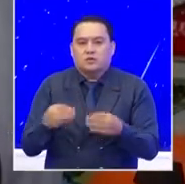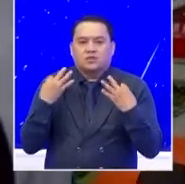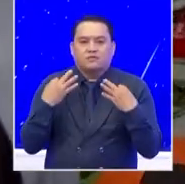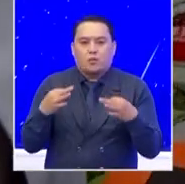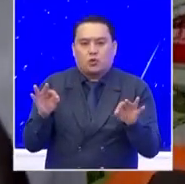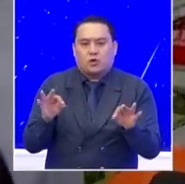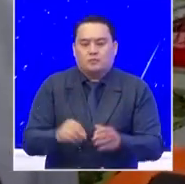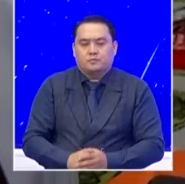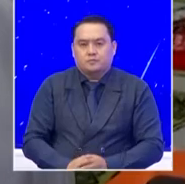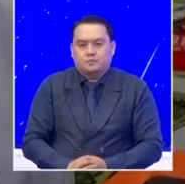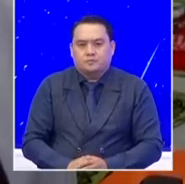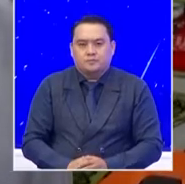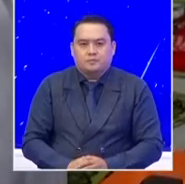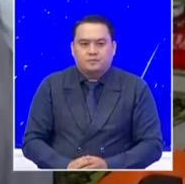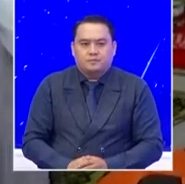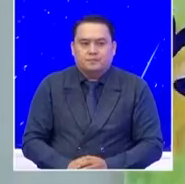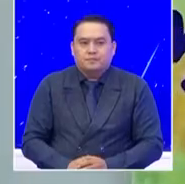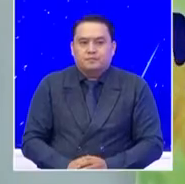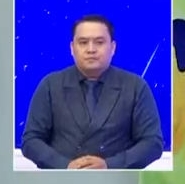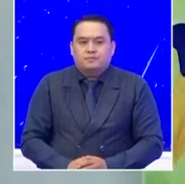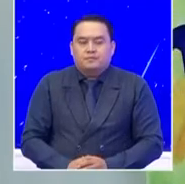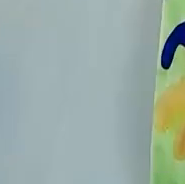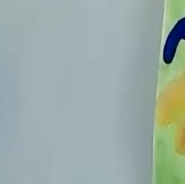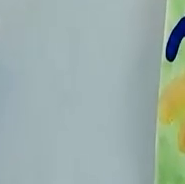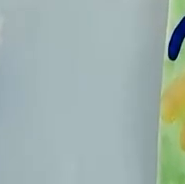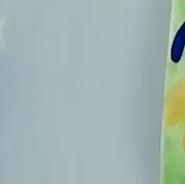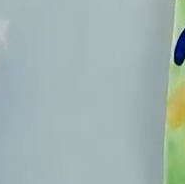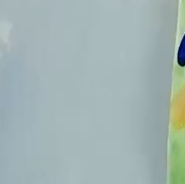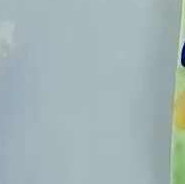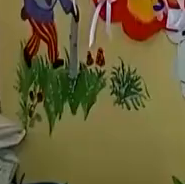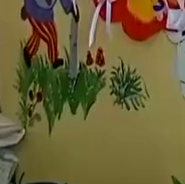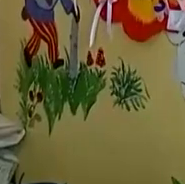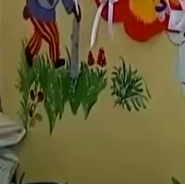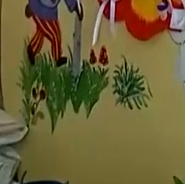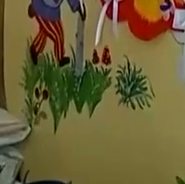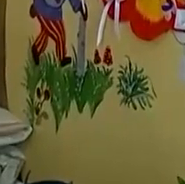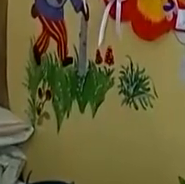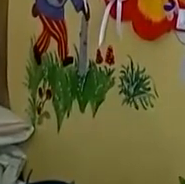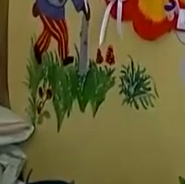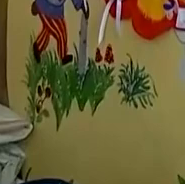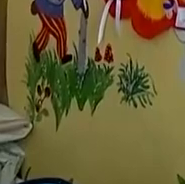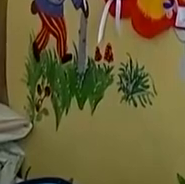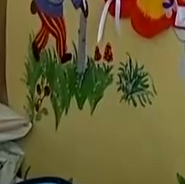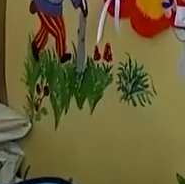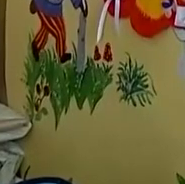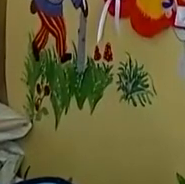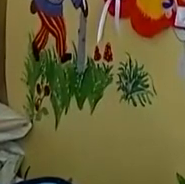свободе. Надежда Белова, телеканал ЖТСУ, при информационной поддержке ДУИС Алматинской области и МВД Республики Казахстан.